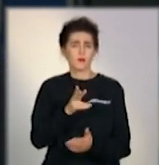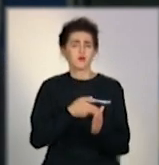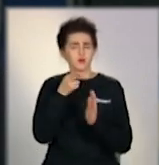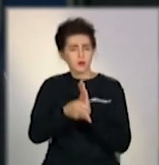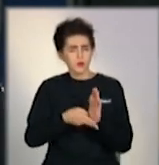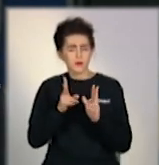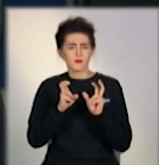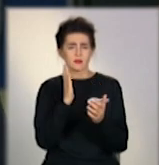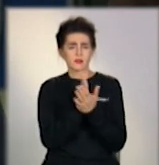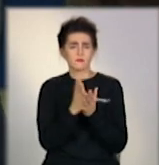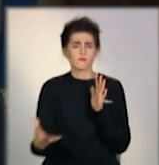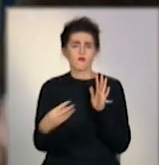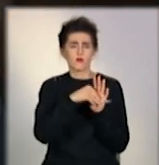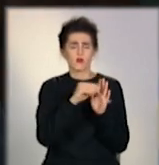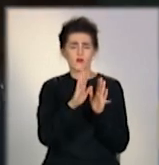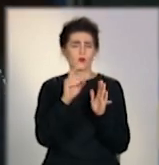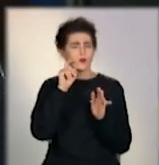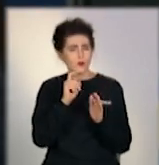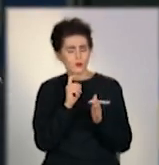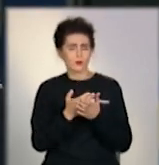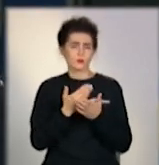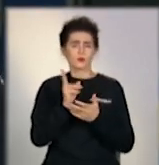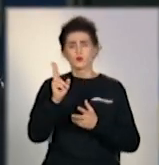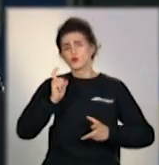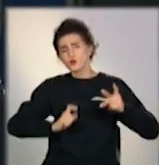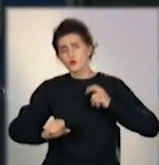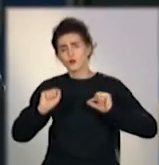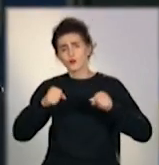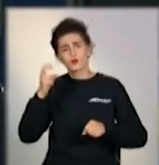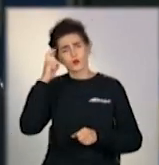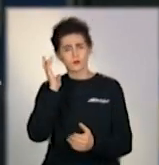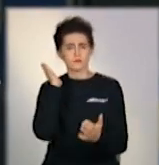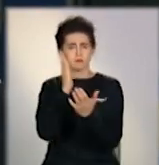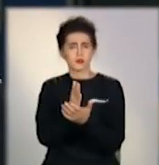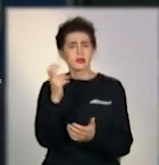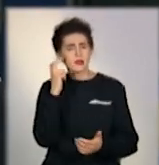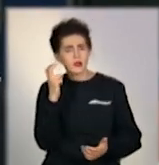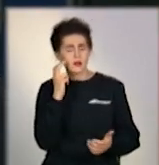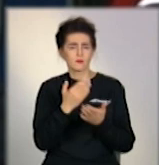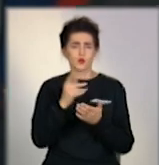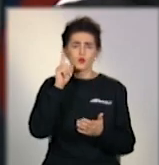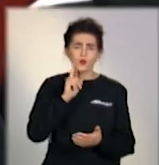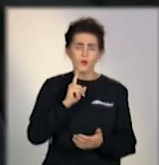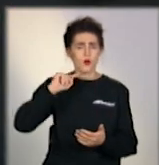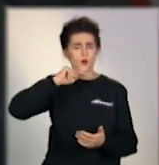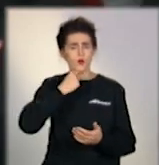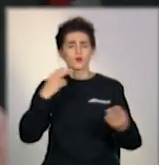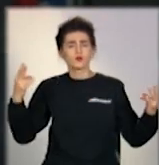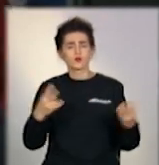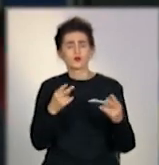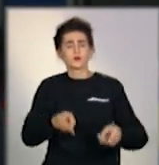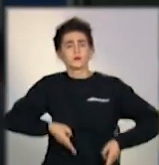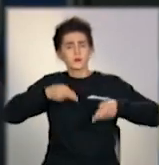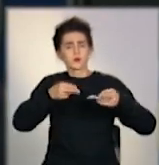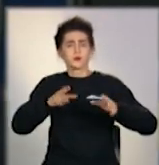що вони є частина України, що студенти можуть спокійно навчатися в Києві, зручно і економно діставатися столиці.